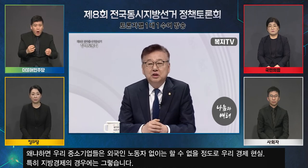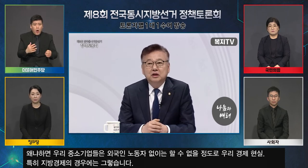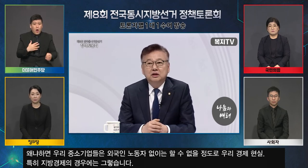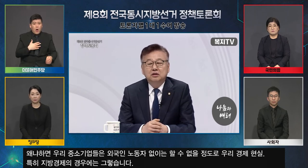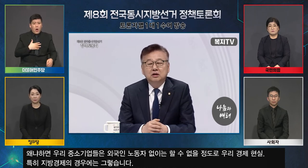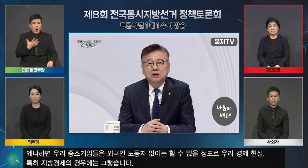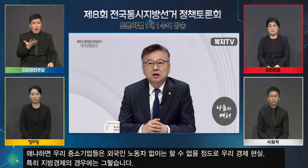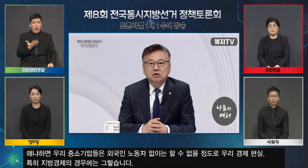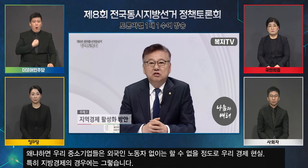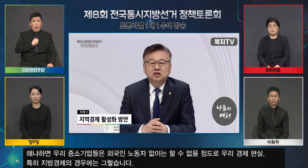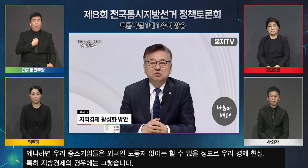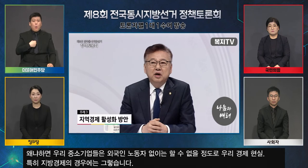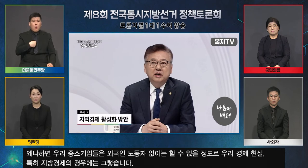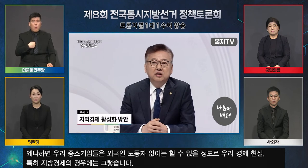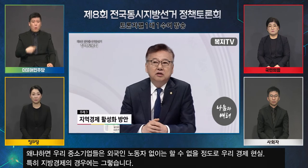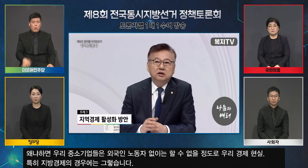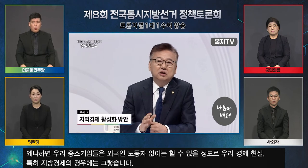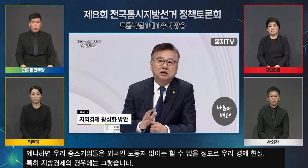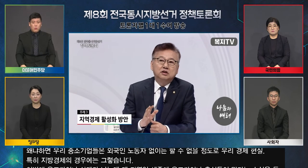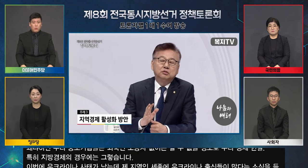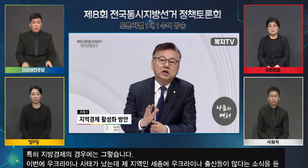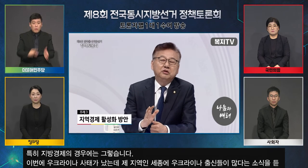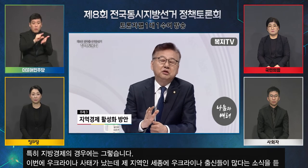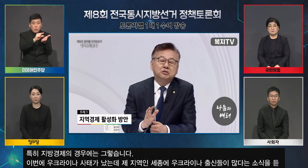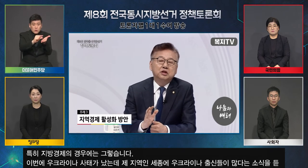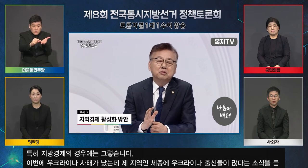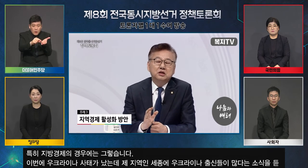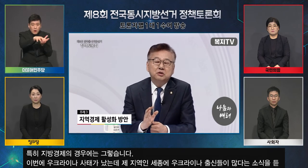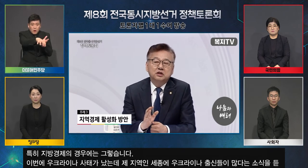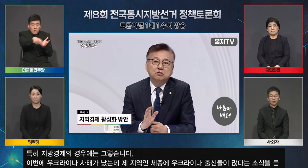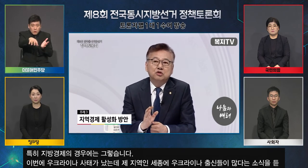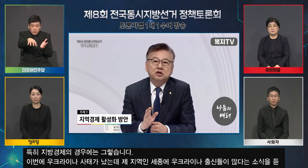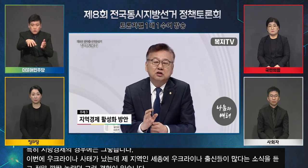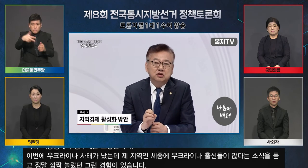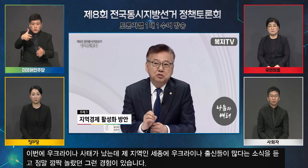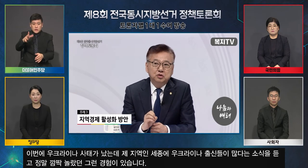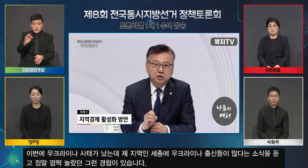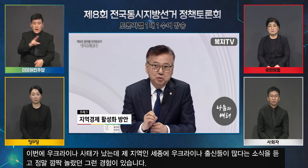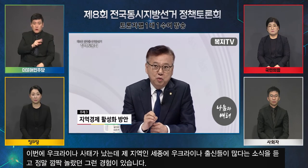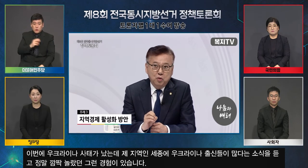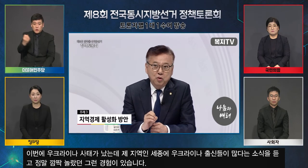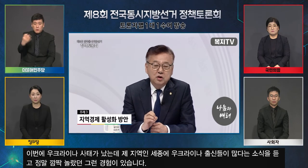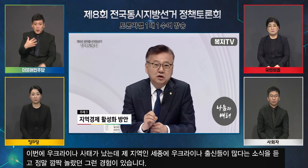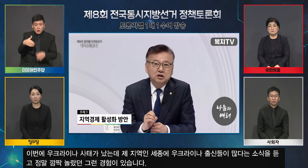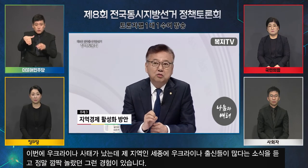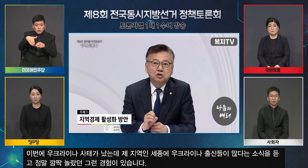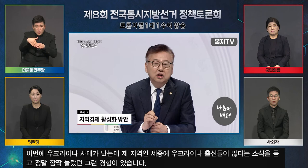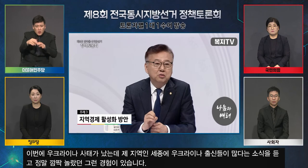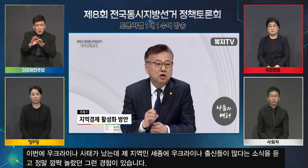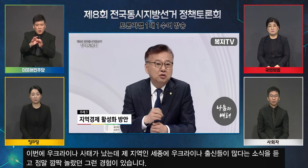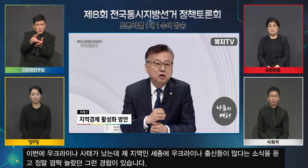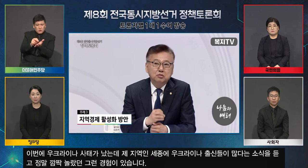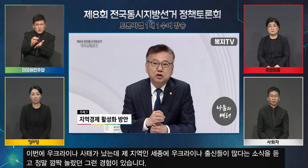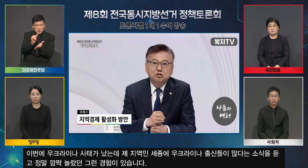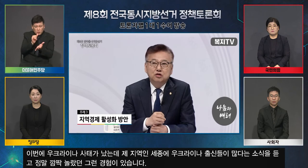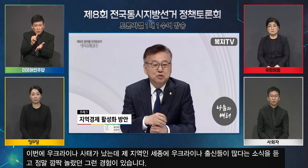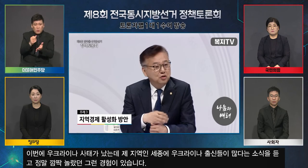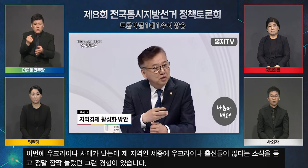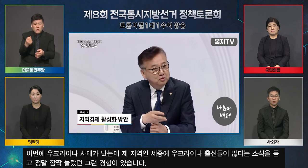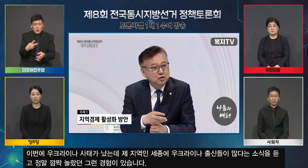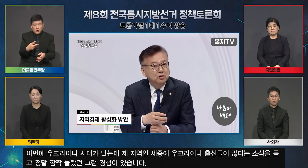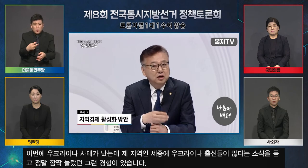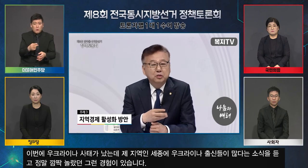경험이 있습니다. 그래서 우리 지방에 이런 지금 장 의원님께서 말씀하신 이런 문화적인 측면도 있고 그다음에 우리가 음악,